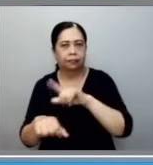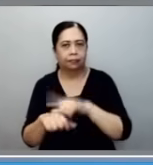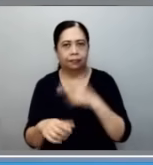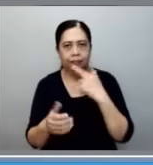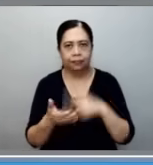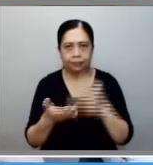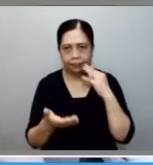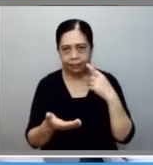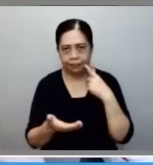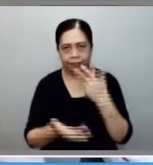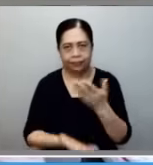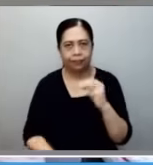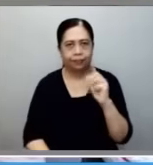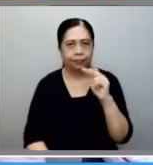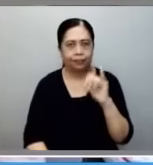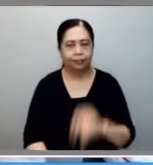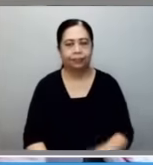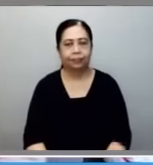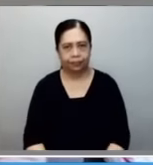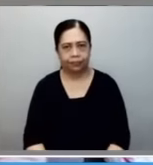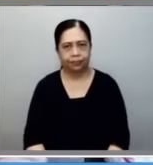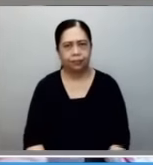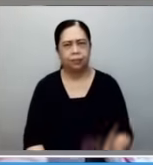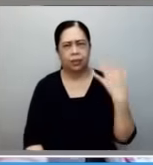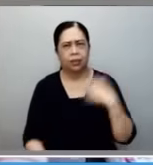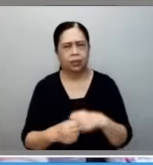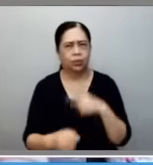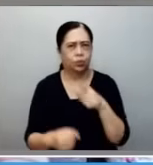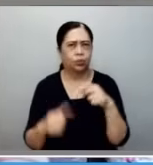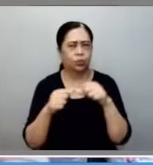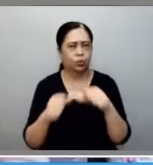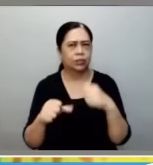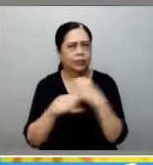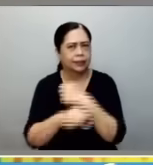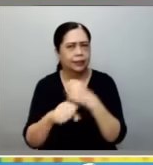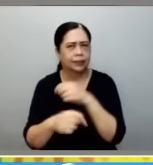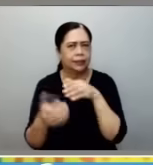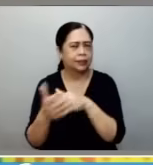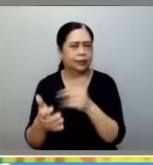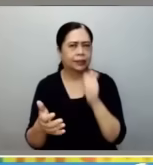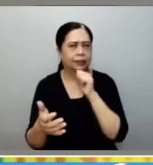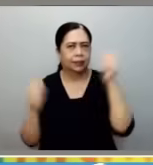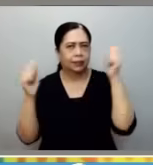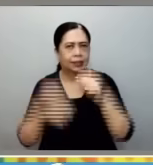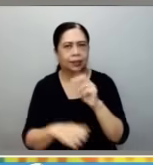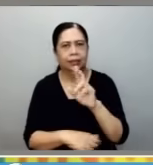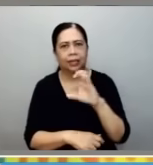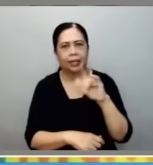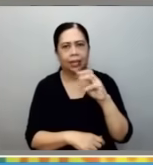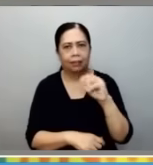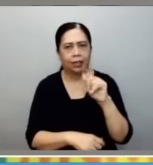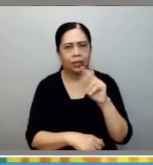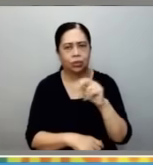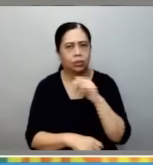Maki? Connie, ilang dekada nang tinututulan ng grupo ng mga mangingisda ang reclamation sa Manila Bay. Hindi raw sila tumitigil